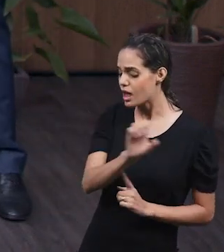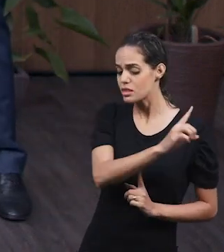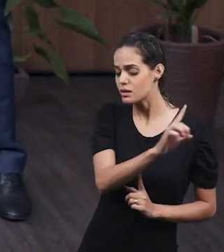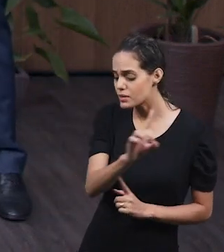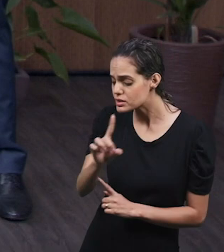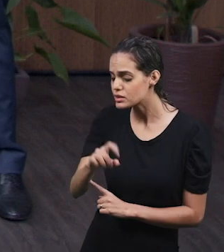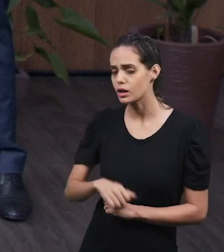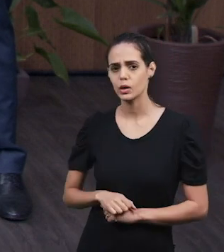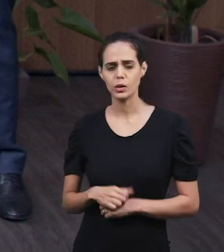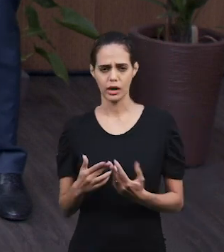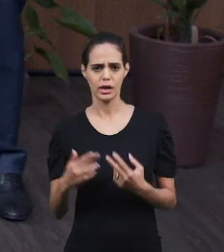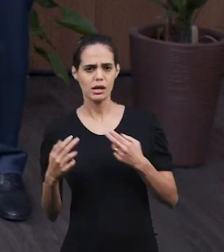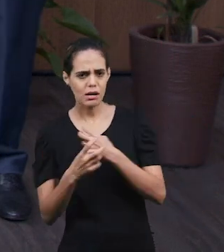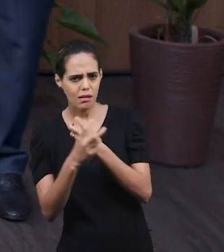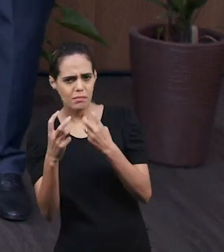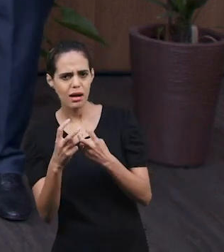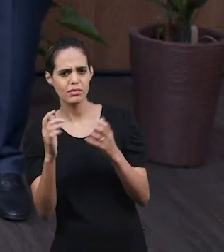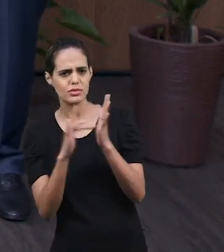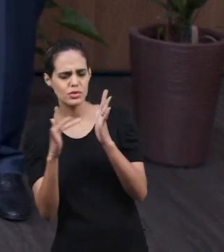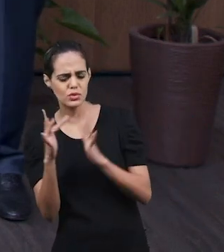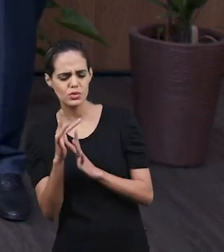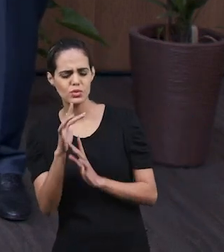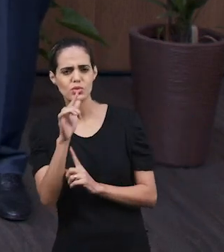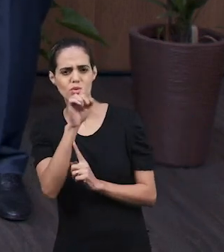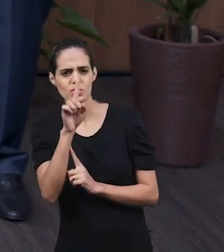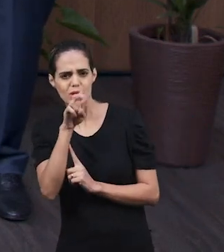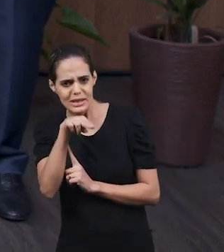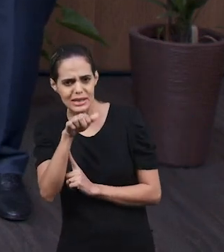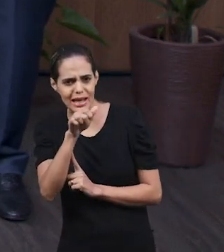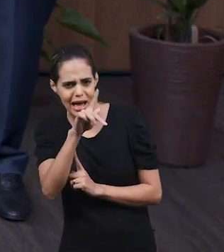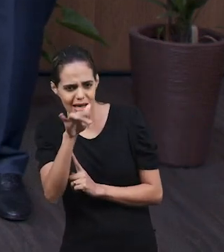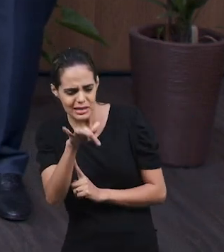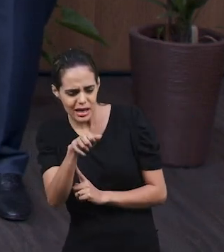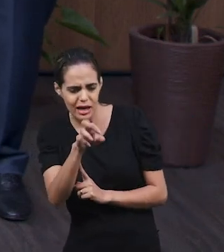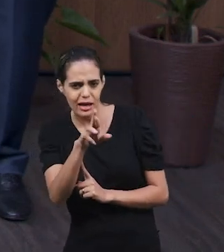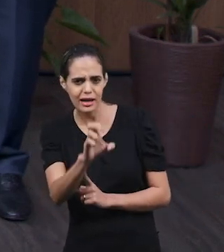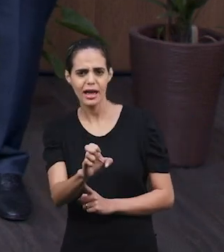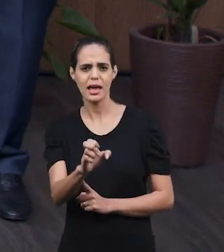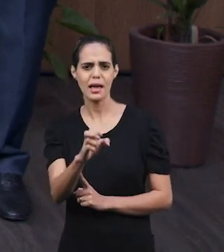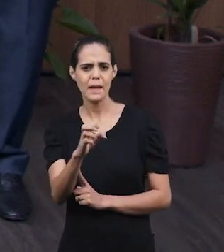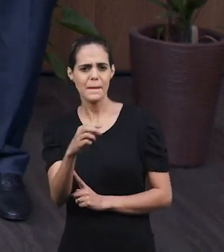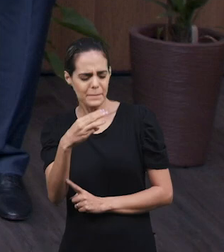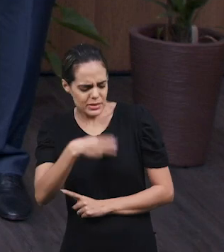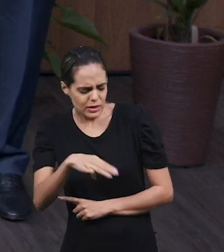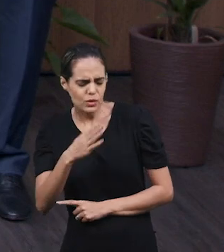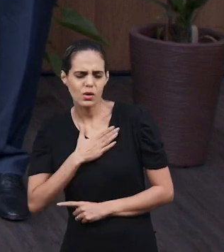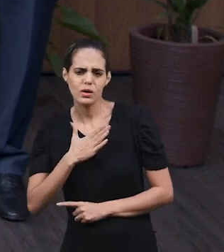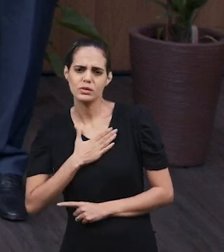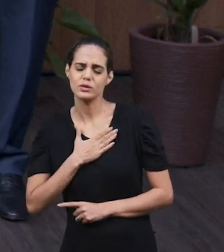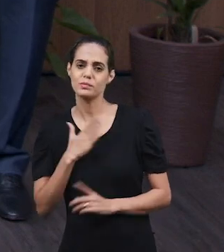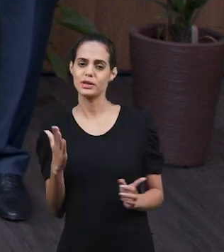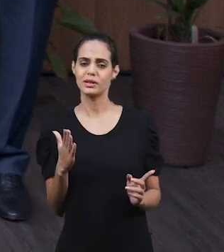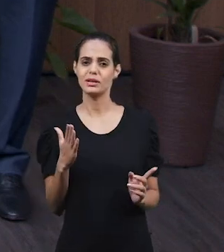aie pitié de moi. Mais non. Il a prié Jésus, fils de David.